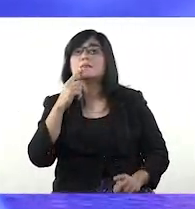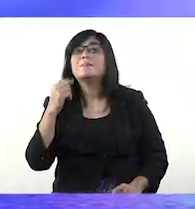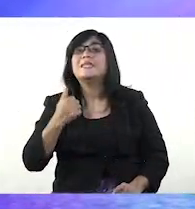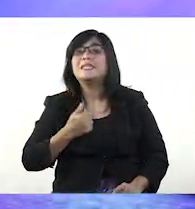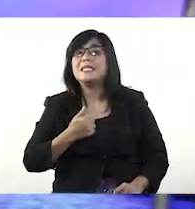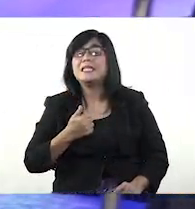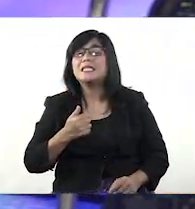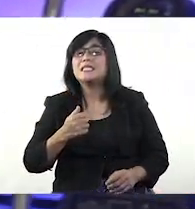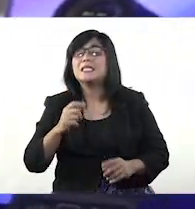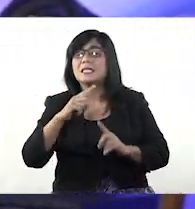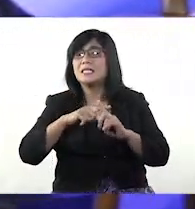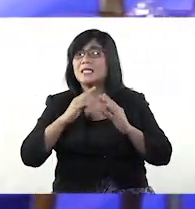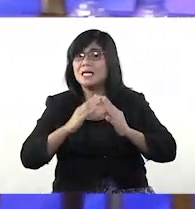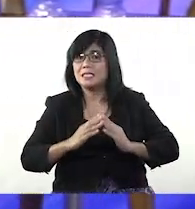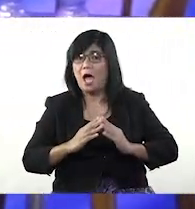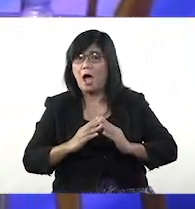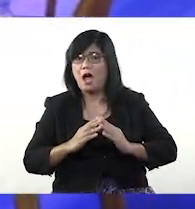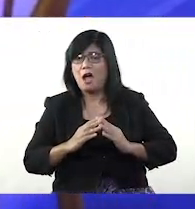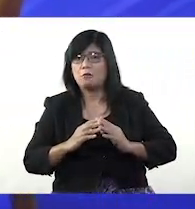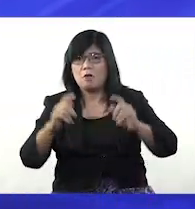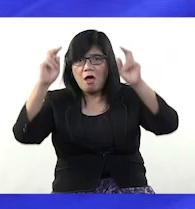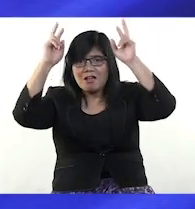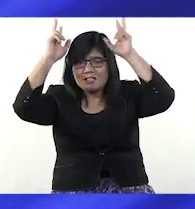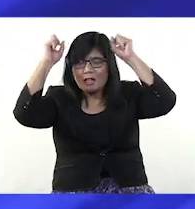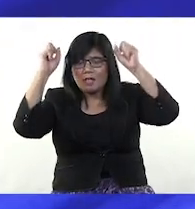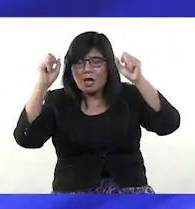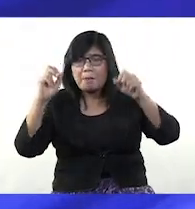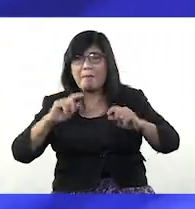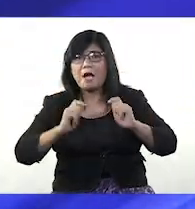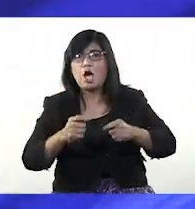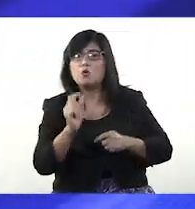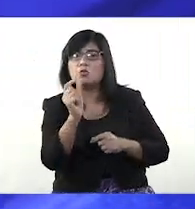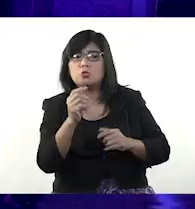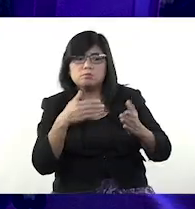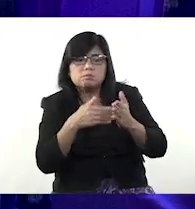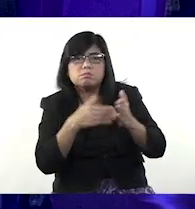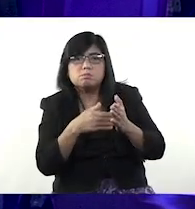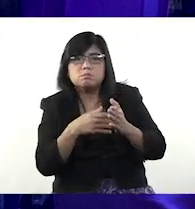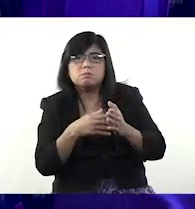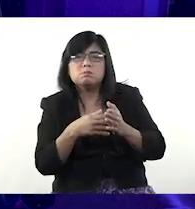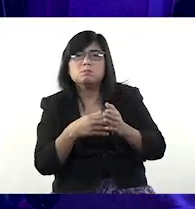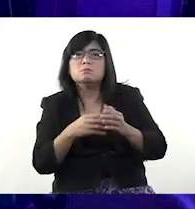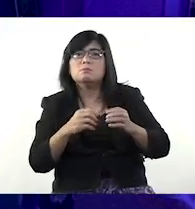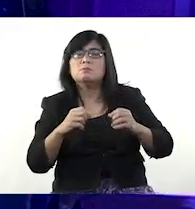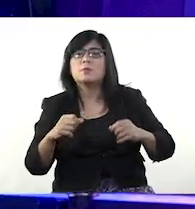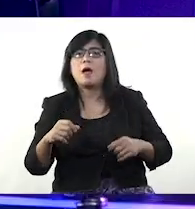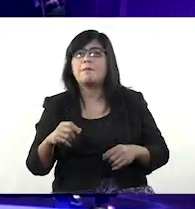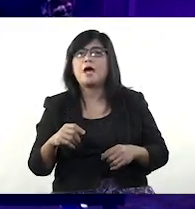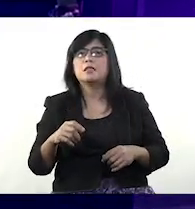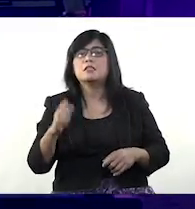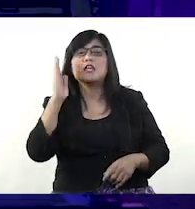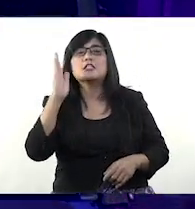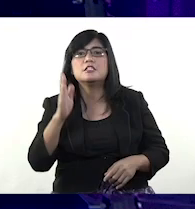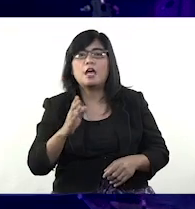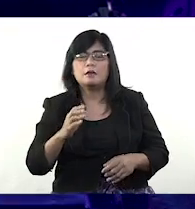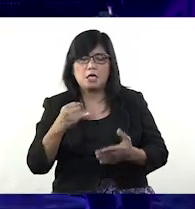Hai yang seringkali dapat setan pakai untuk menghambat kesaksian kitab Hai setan pakai untuk menghambat agar Injil